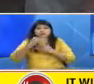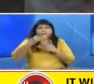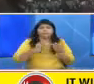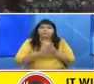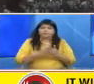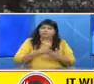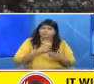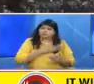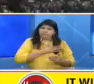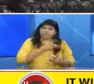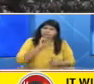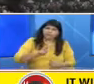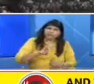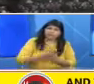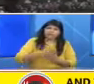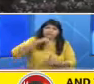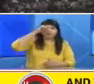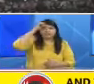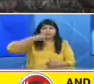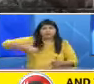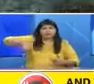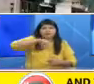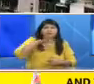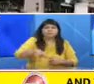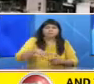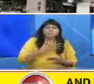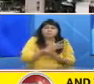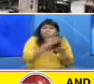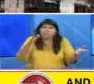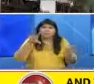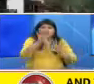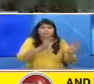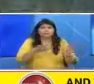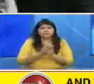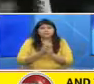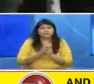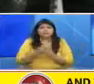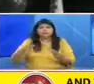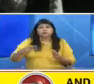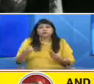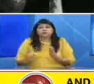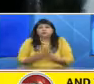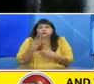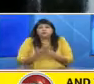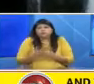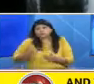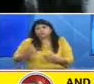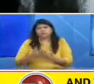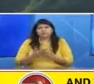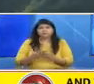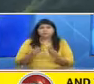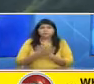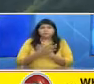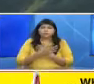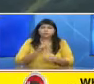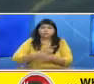पे भरोसा कीजिए, हिंदुस्तान के भीतर ही ऐसे स्थान हैं जहां से आप नई स्फूर्ति, नया उत्साह, नया उमंग,